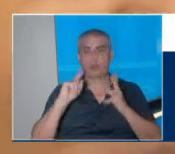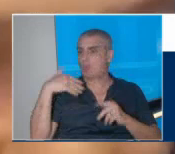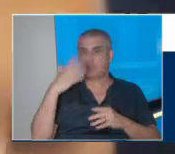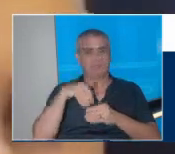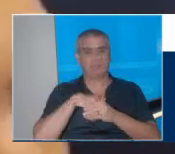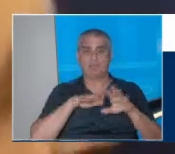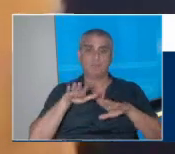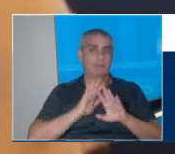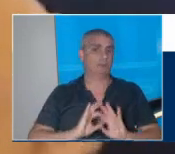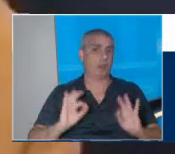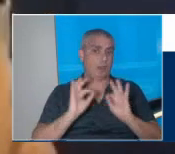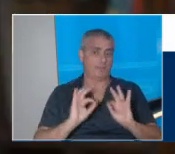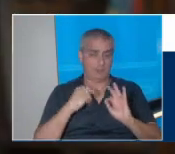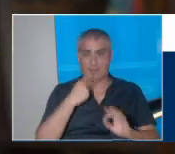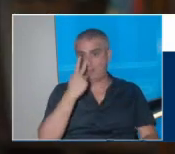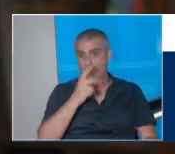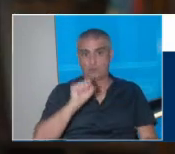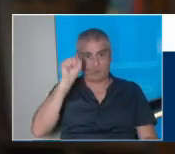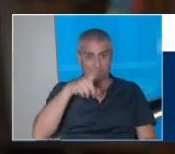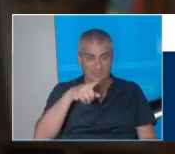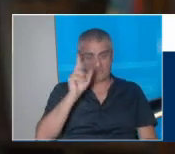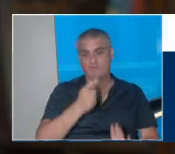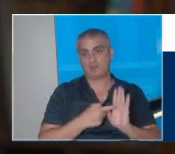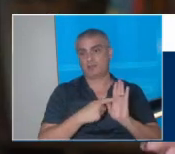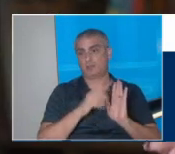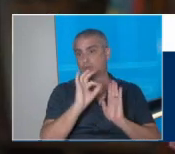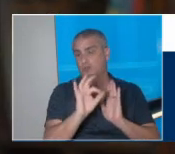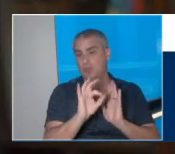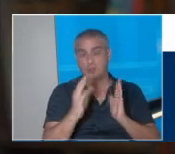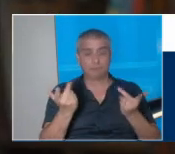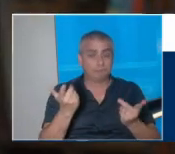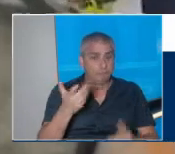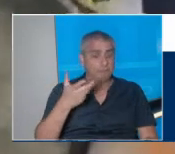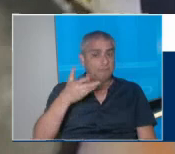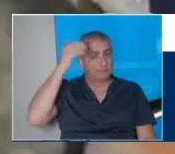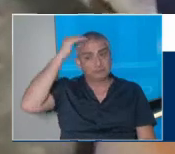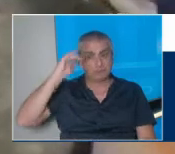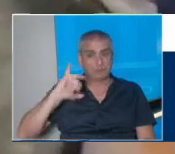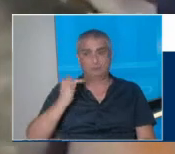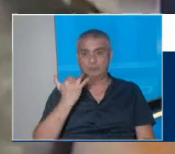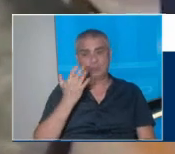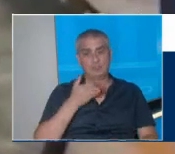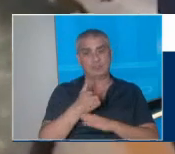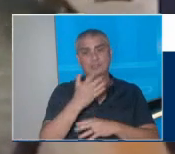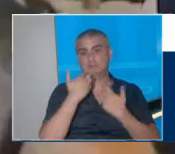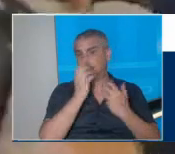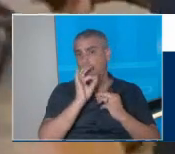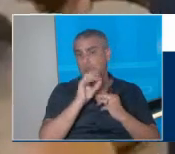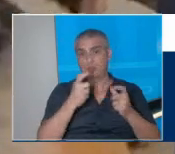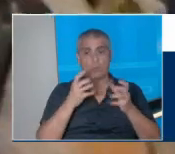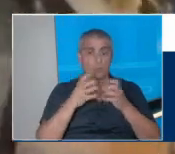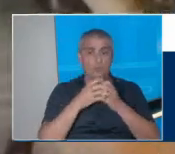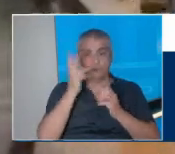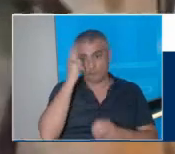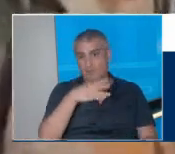תהיה ממשלה. ראינו את בן גביר ואת הדרישה שלו. סמוטריץ' כן נכנס לסיפור הזה של הגוש ומבין